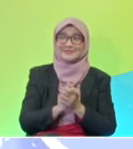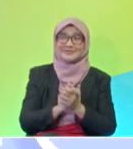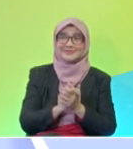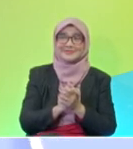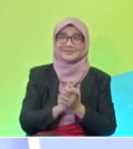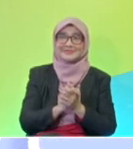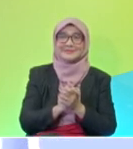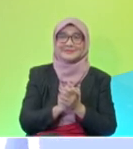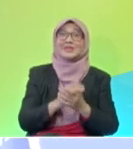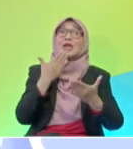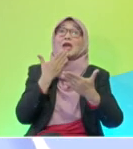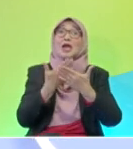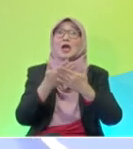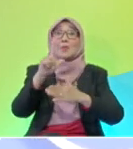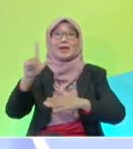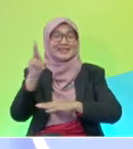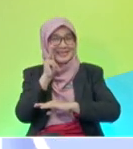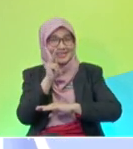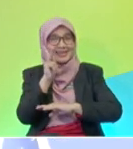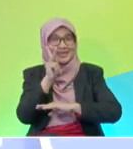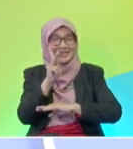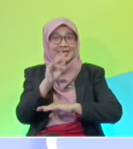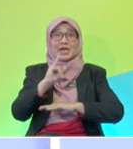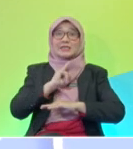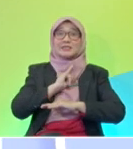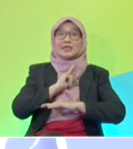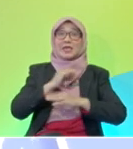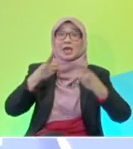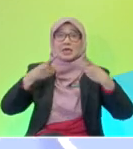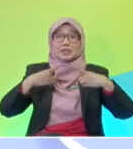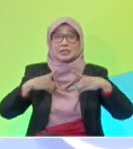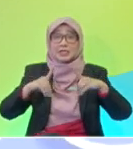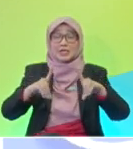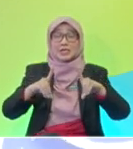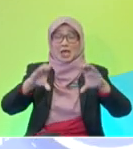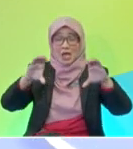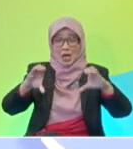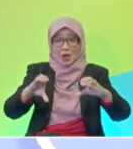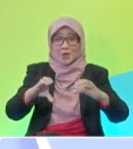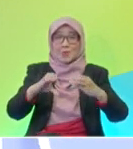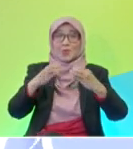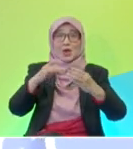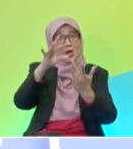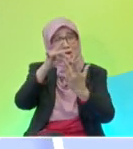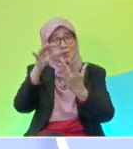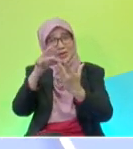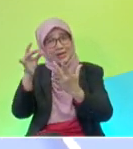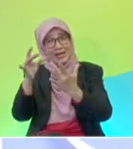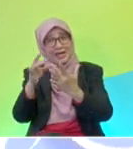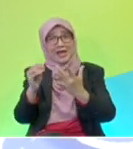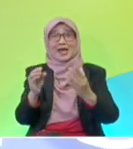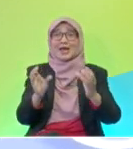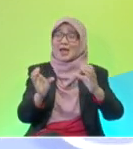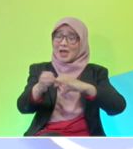am Baiklah kakak saya sedang buat pilihan bekas pensel dengan cepat